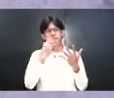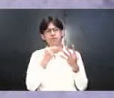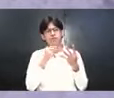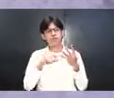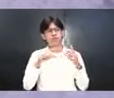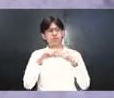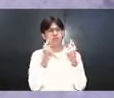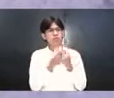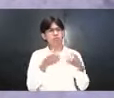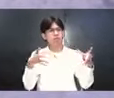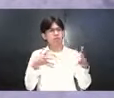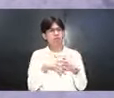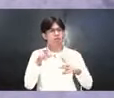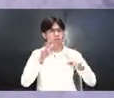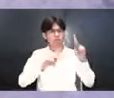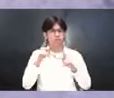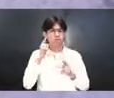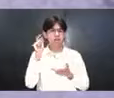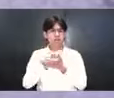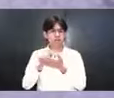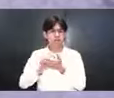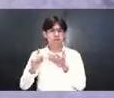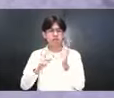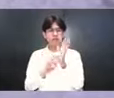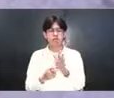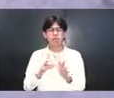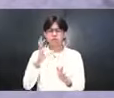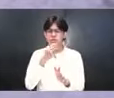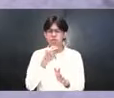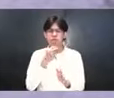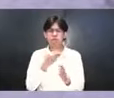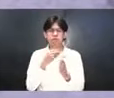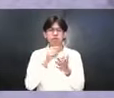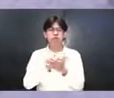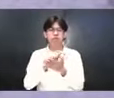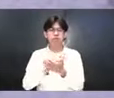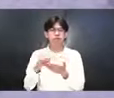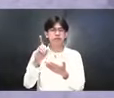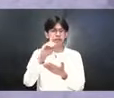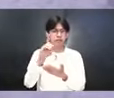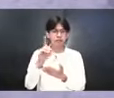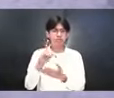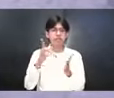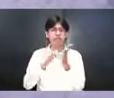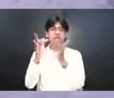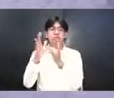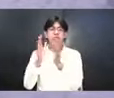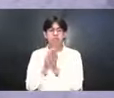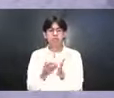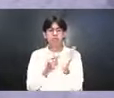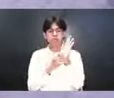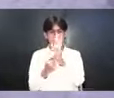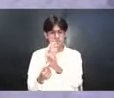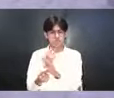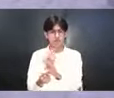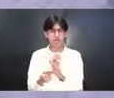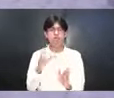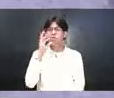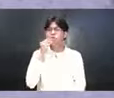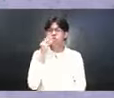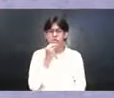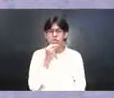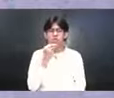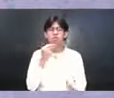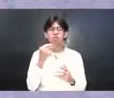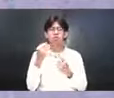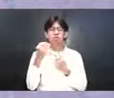The fourth audience. Gusto niyo malaman kung sino? Gusto niyo malaman? Pilitin niyo ako. Sige